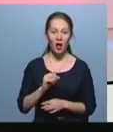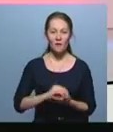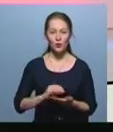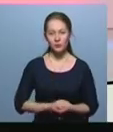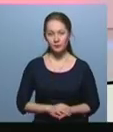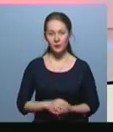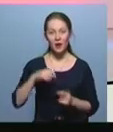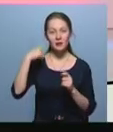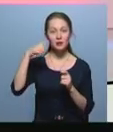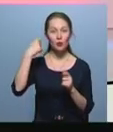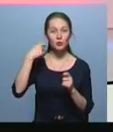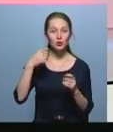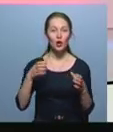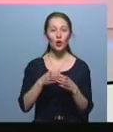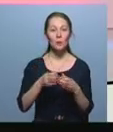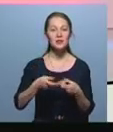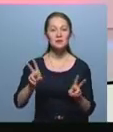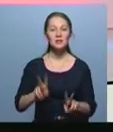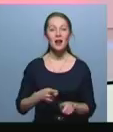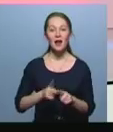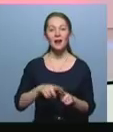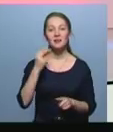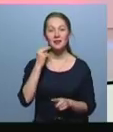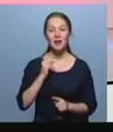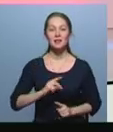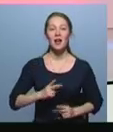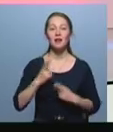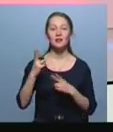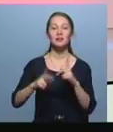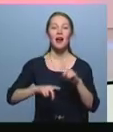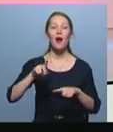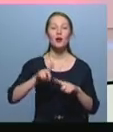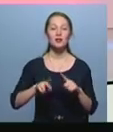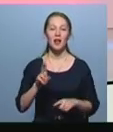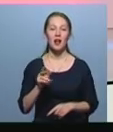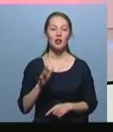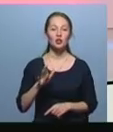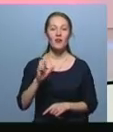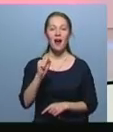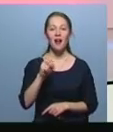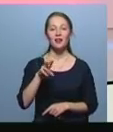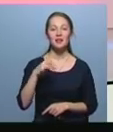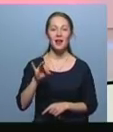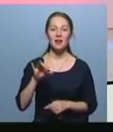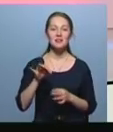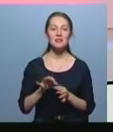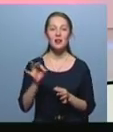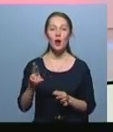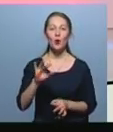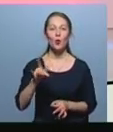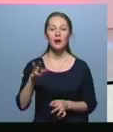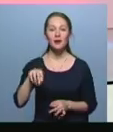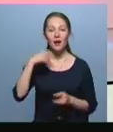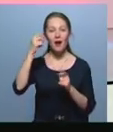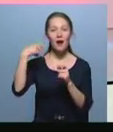Съемочная группа телеканала «Моя Удмуртия» специально к этой дате отправилась на родину Калашникова, на Алтай, в село Курья. Эксклюзивные кадры